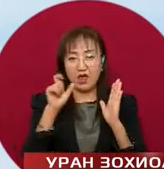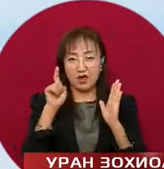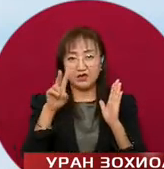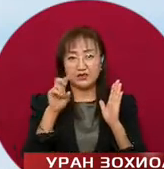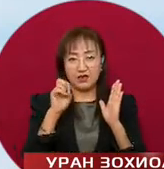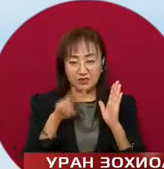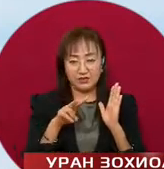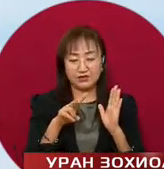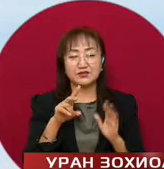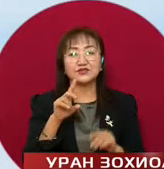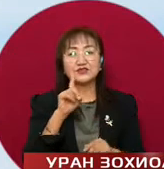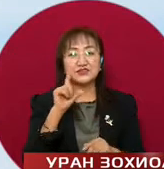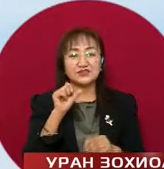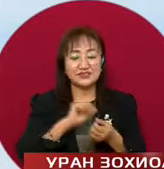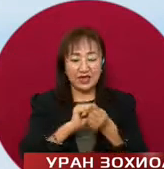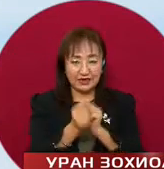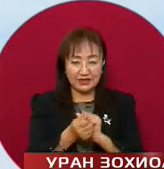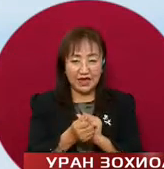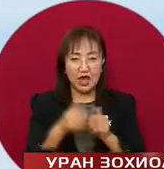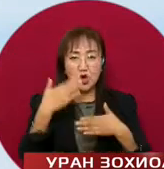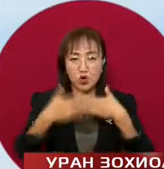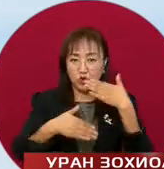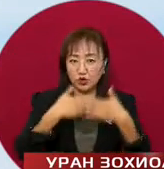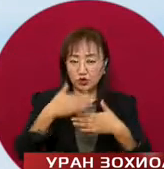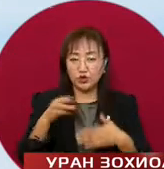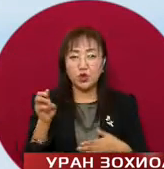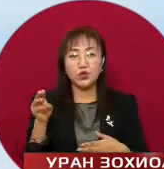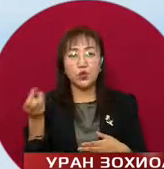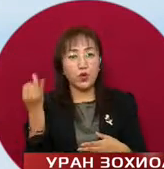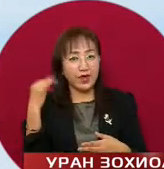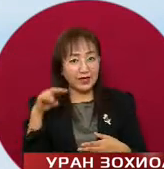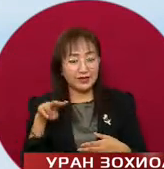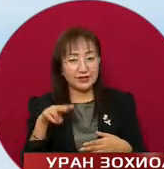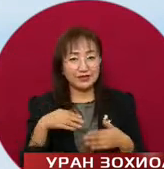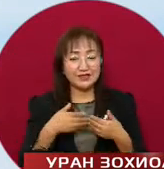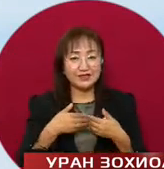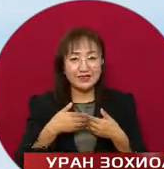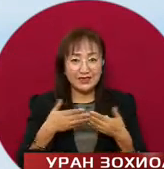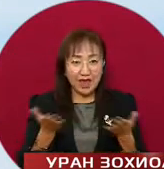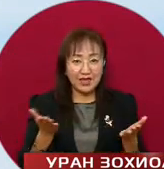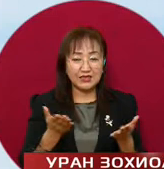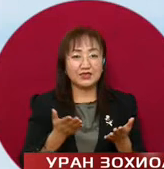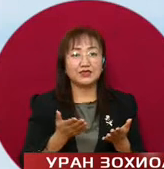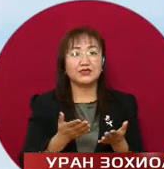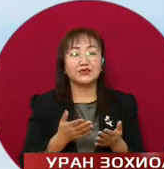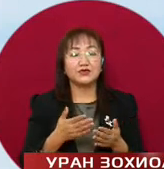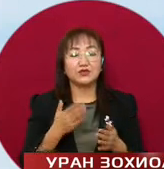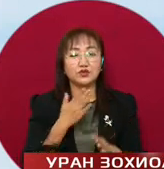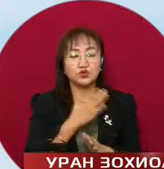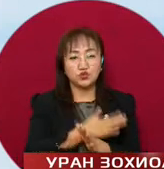зангила, өрнөл, туйл, тайлал, төгсгөл